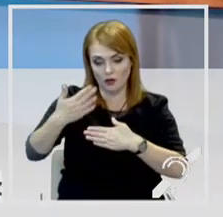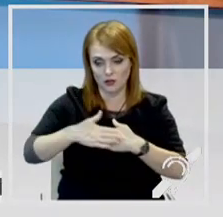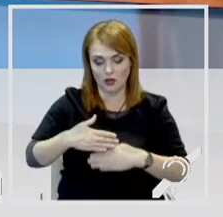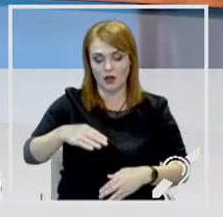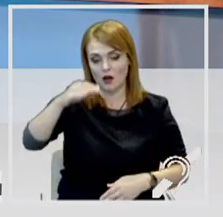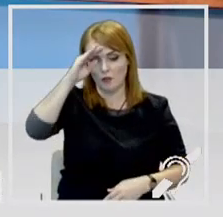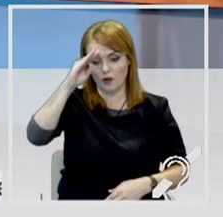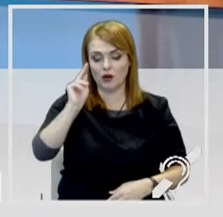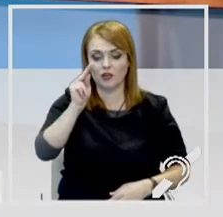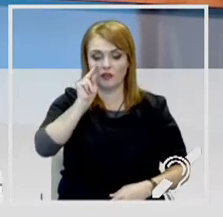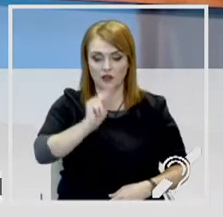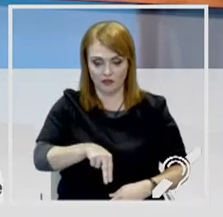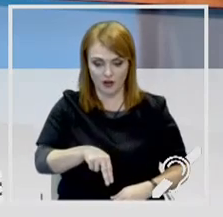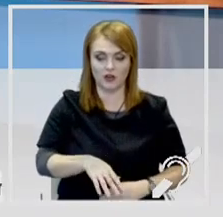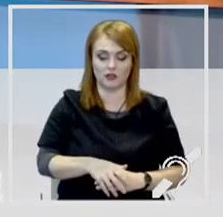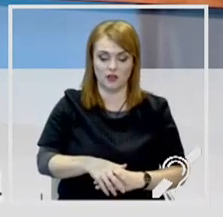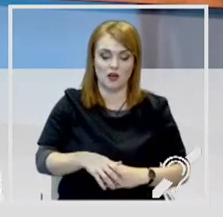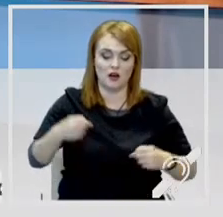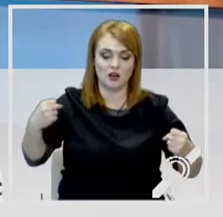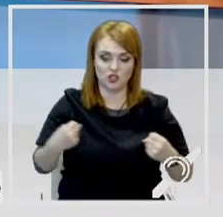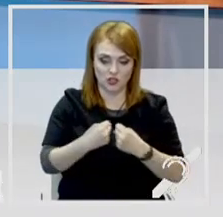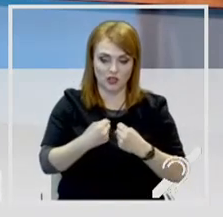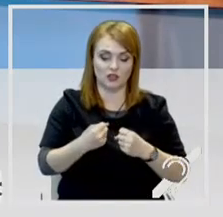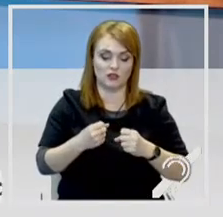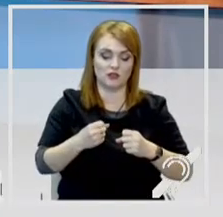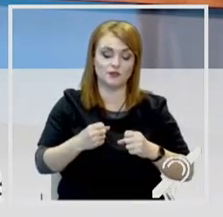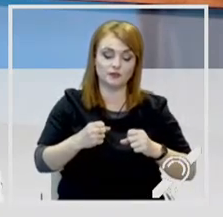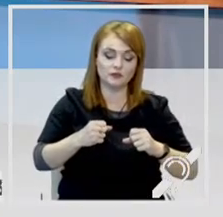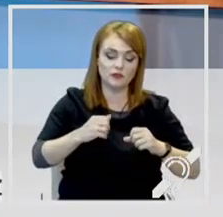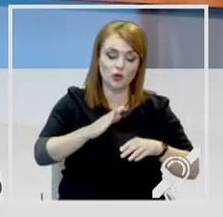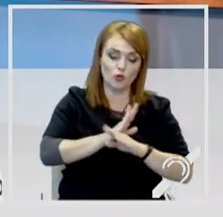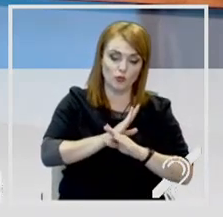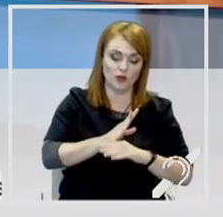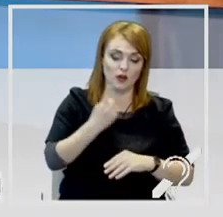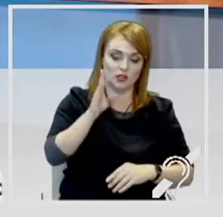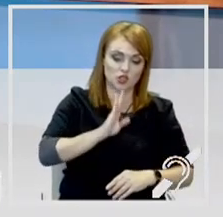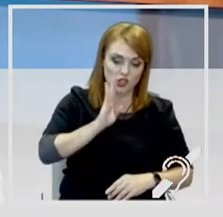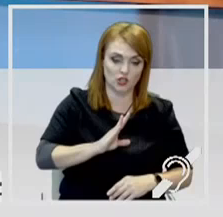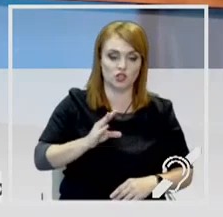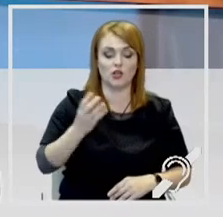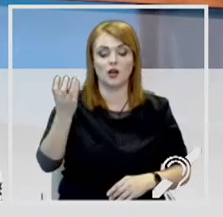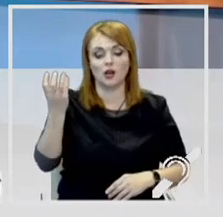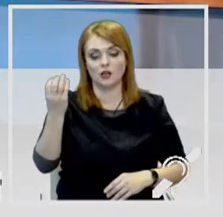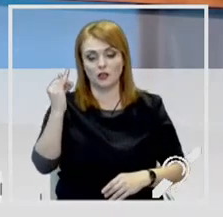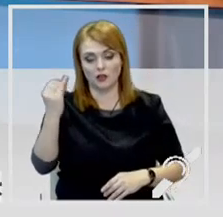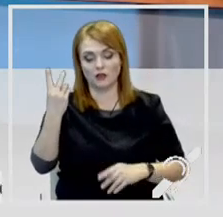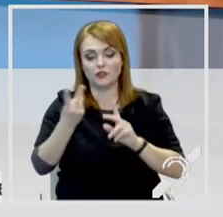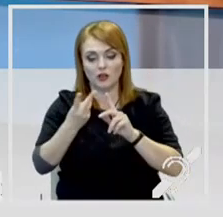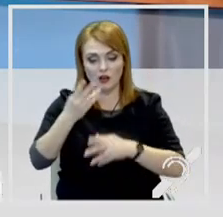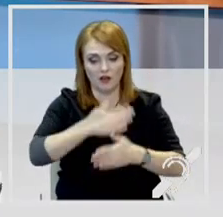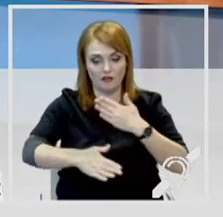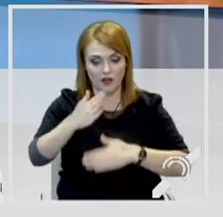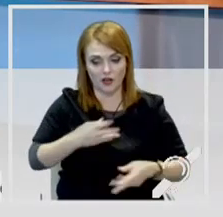din Chișinău, în urma căruia o tânără a murit, iar alta a fost mutilată. El mai trebuie să achite prejudicii de peste